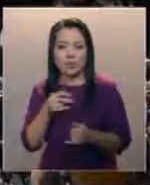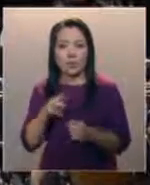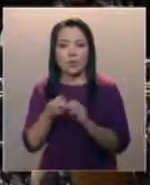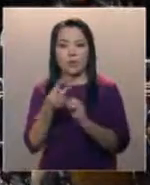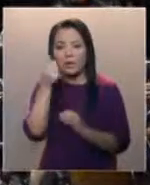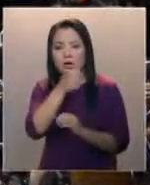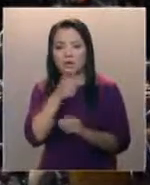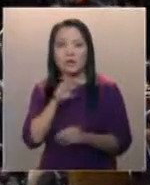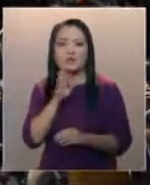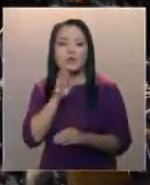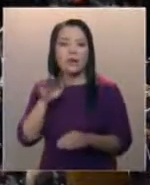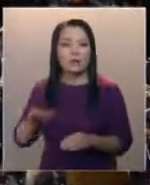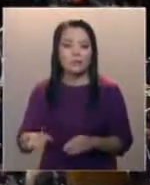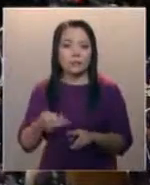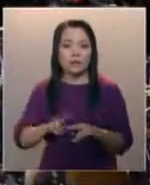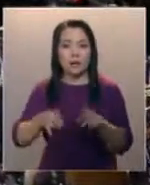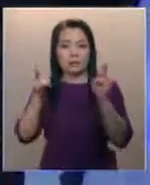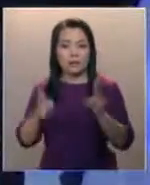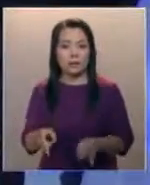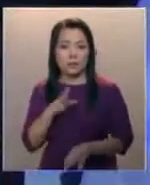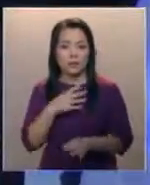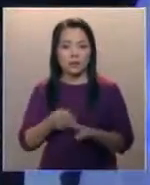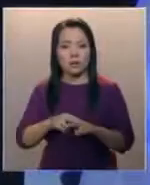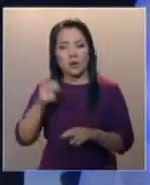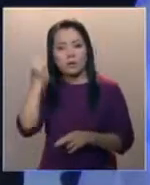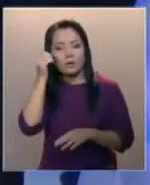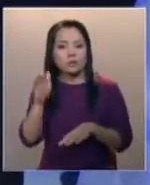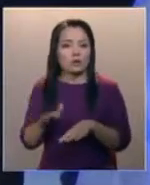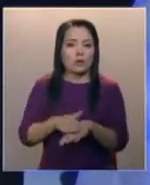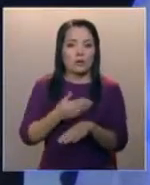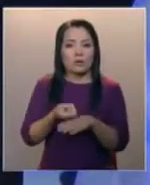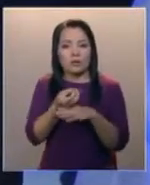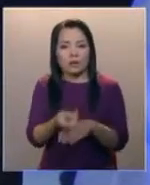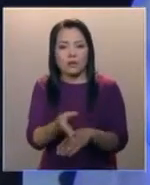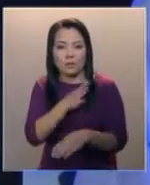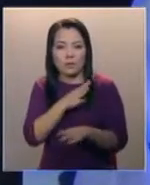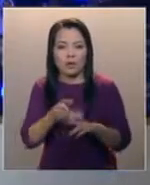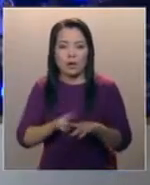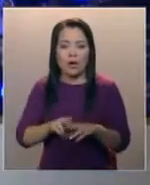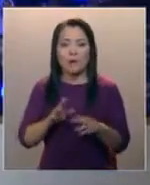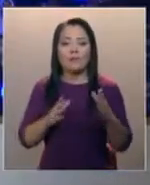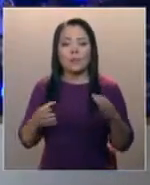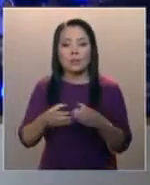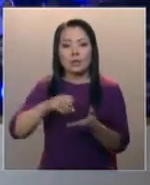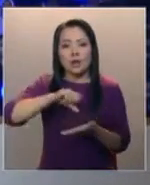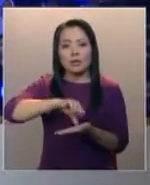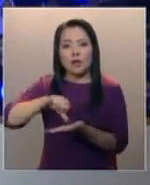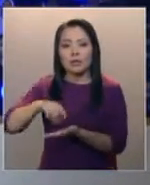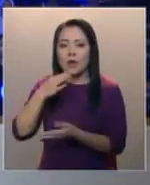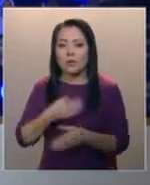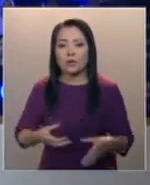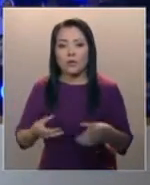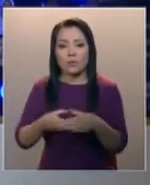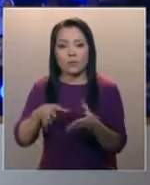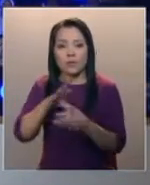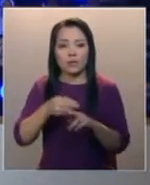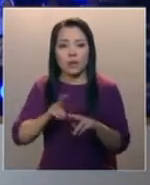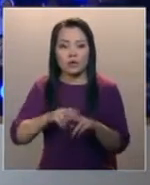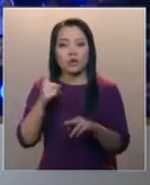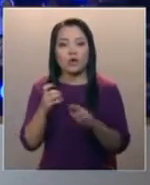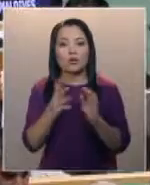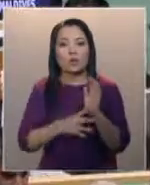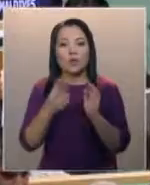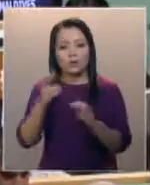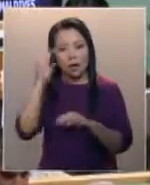ауыр жараланған болатын. Кейін ол ұзақ уақыт комада жатты. Малаламен бірге залда Біріккен Ұлттар Ұйымына мүшелік ететін барлық